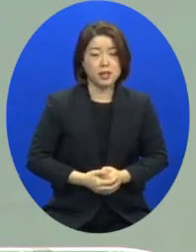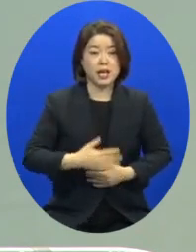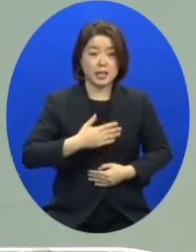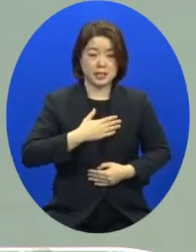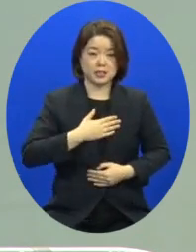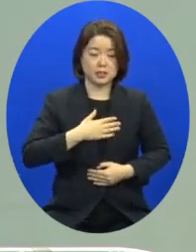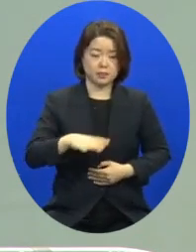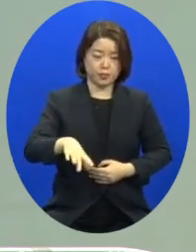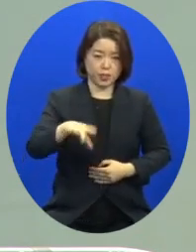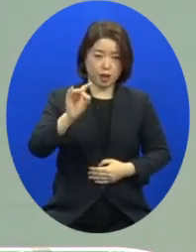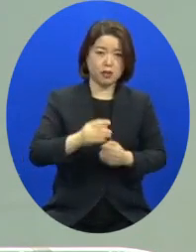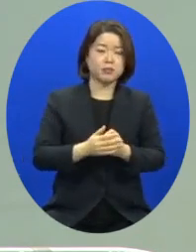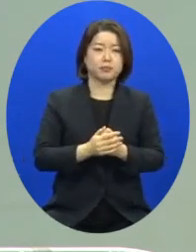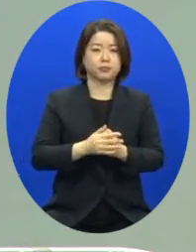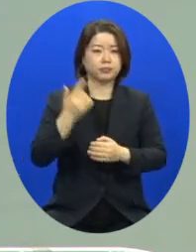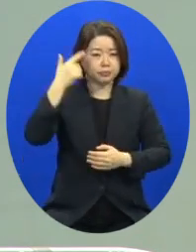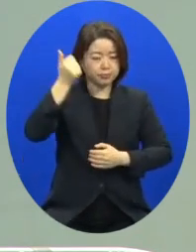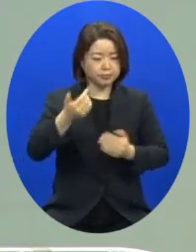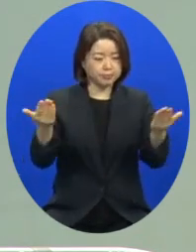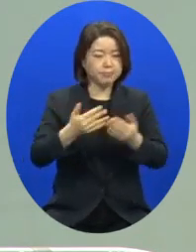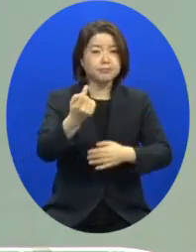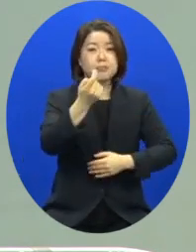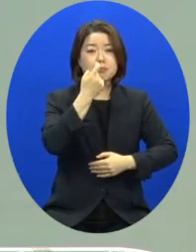저는 처음에 목회를 배울 때